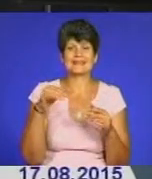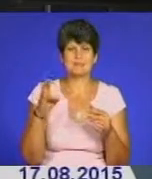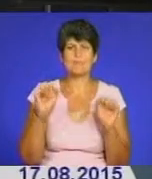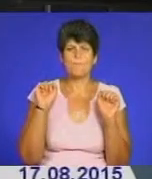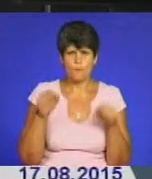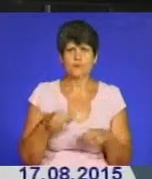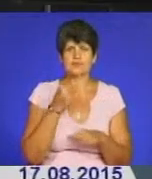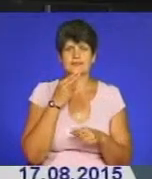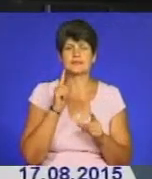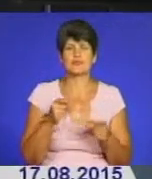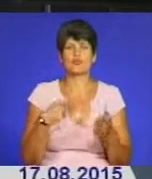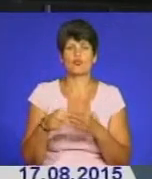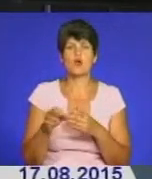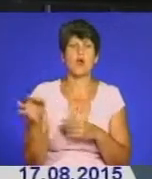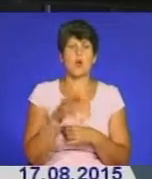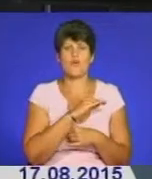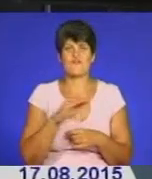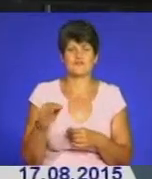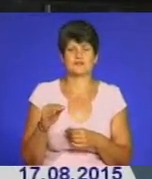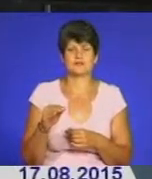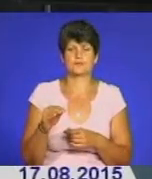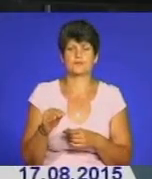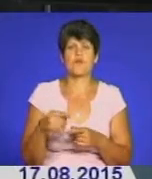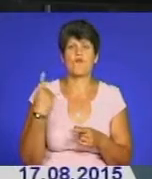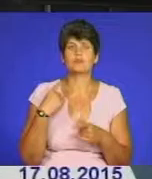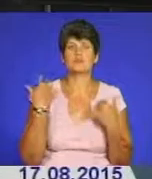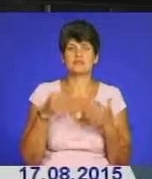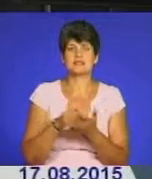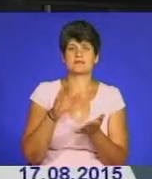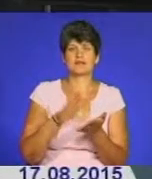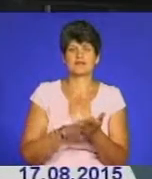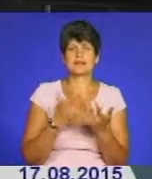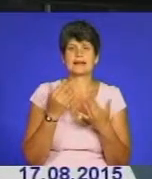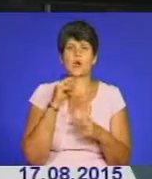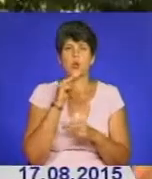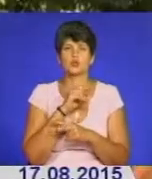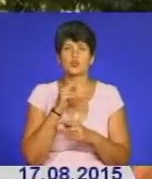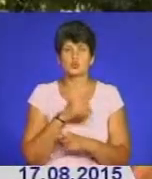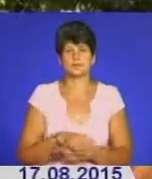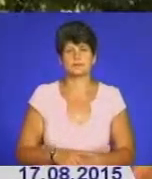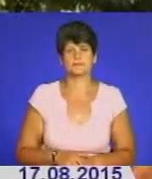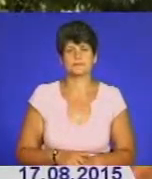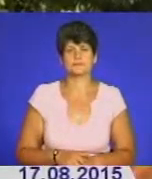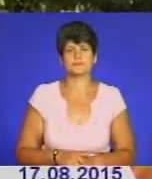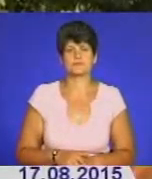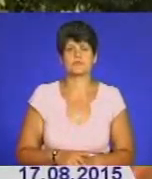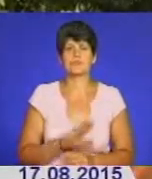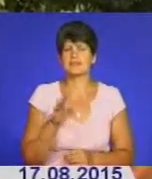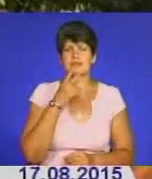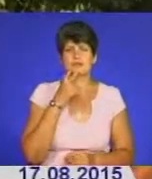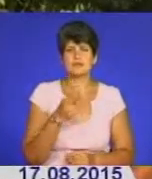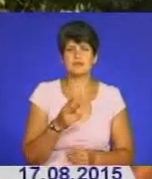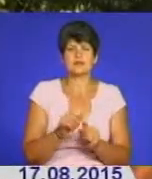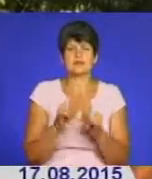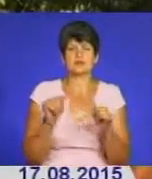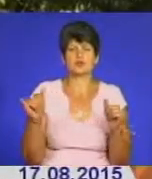лише придбані в офіційній торгівельній мережі. Проте в області вже зафіксовано кілька отруєнь. Незважаючи на ріст